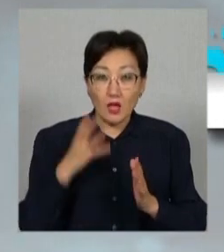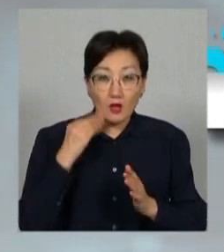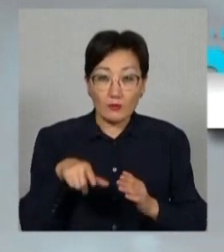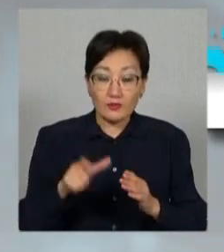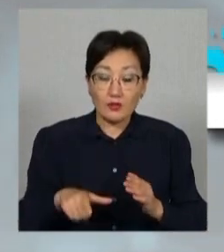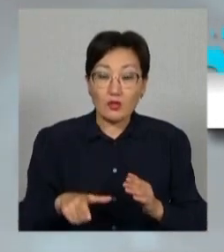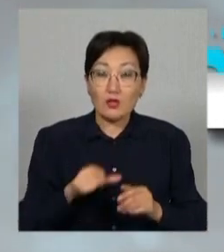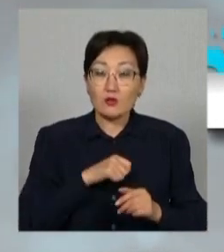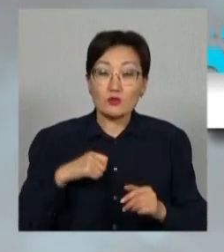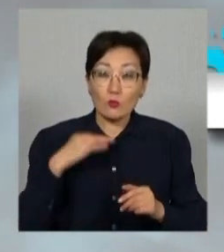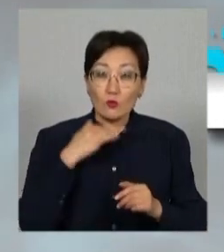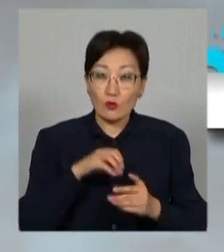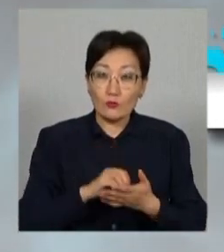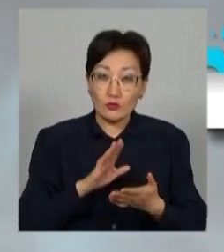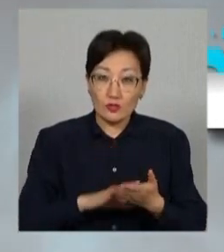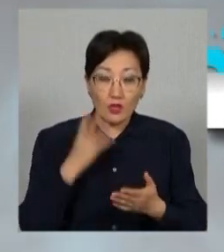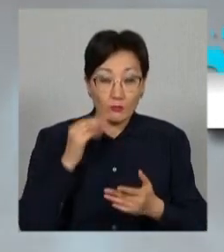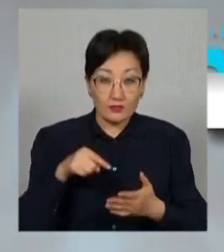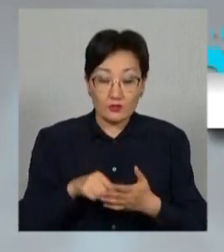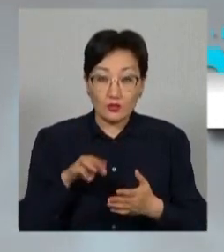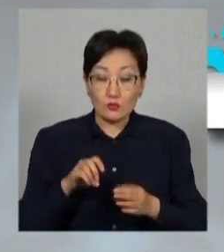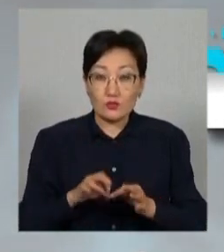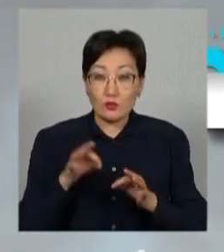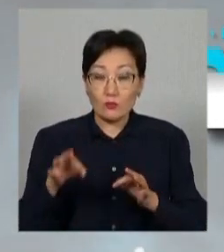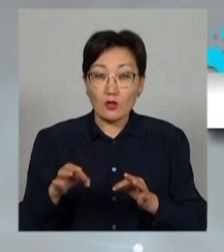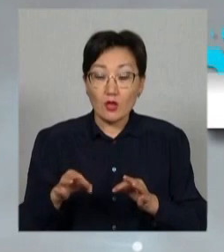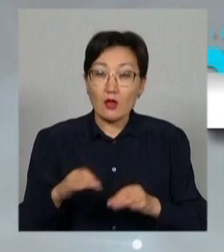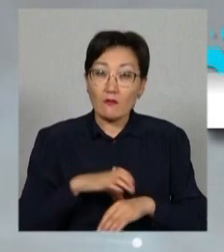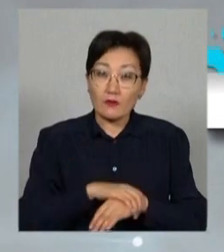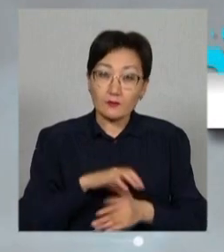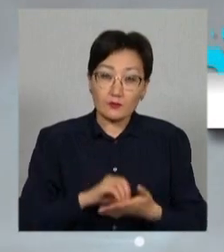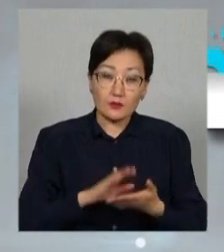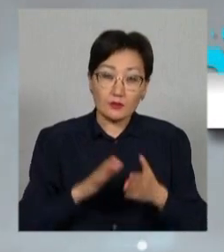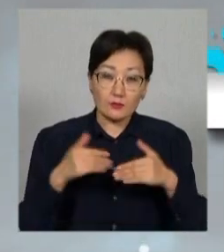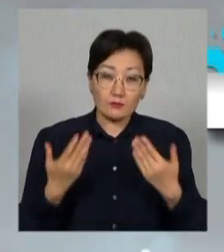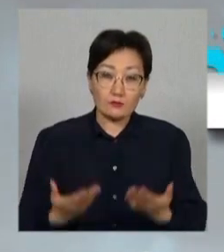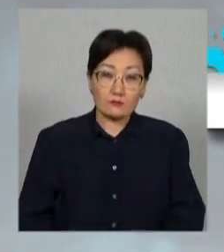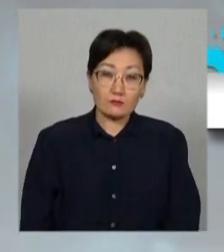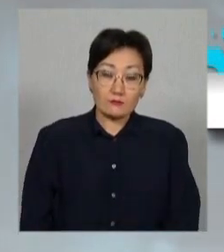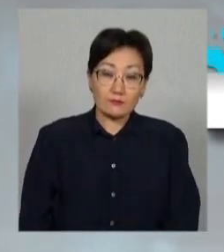ел бойынша ең көп көрсеткіш осы. Ал Түркістан облысында бірде бір жағдай тіркелмепті.